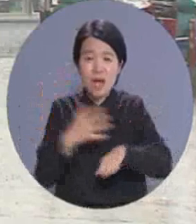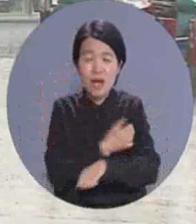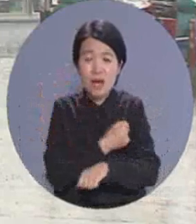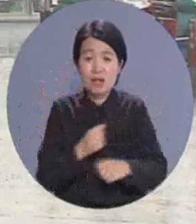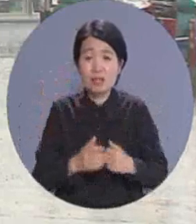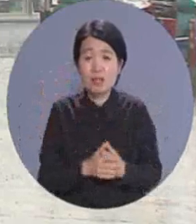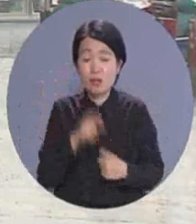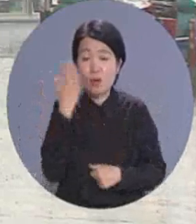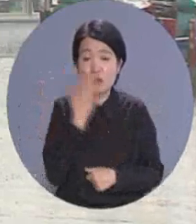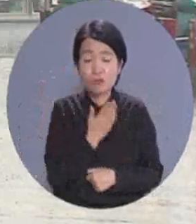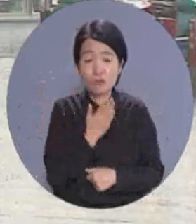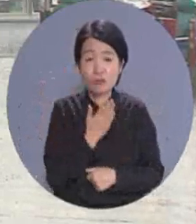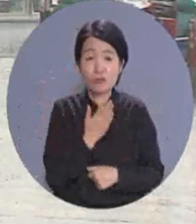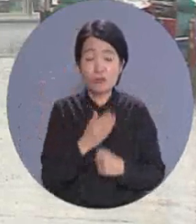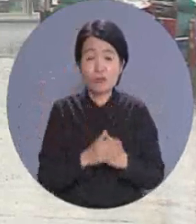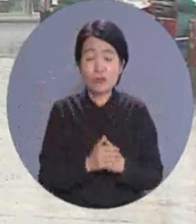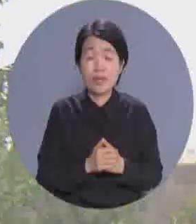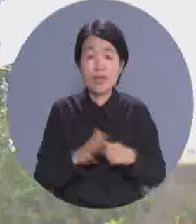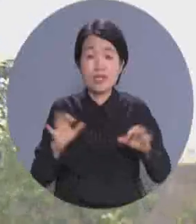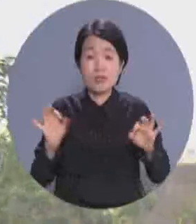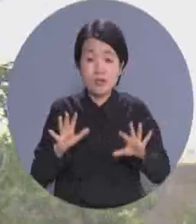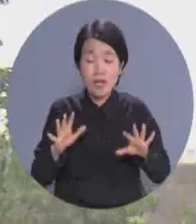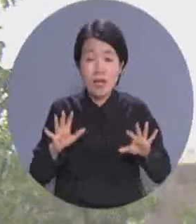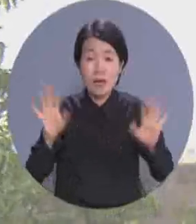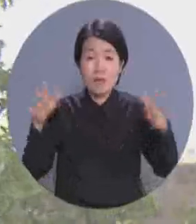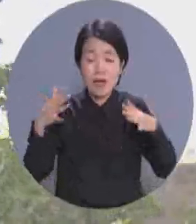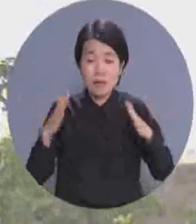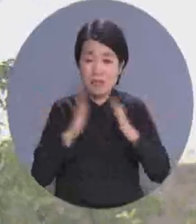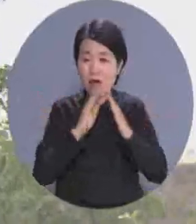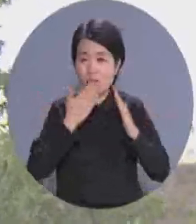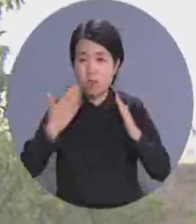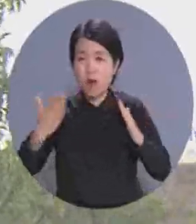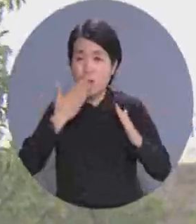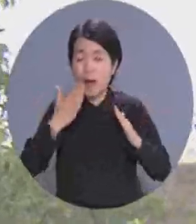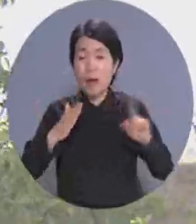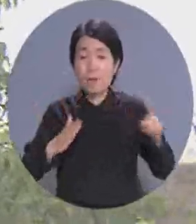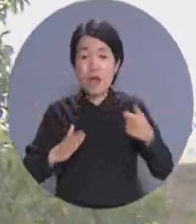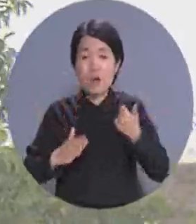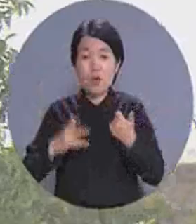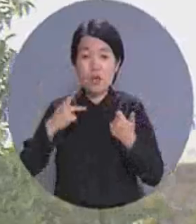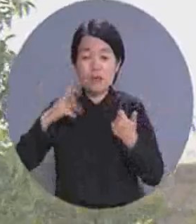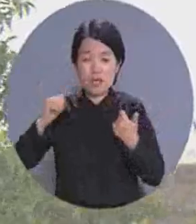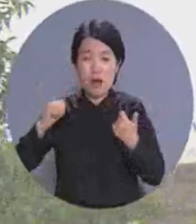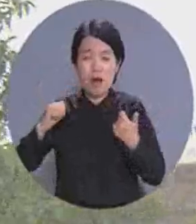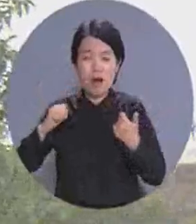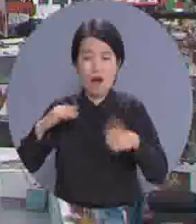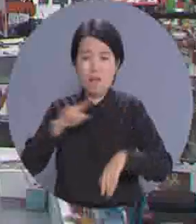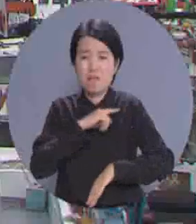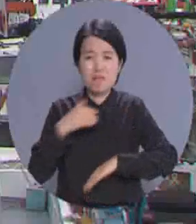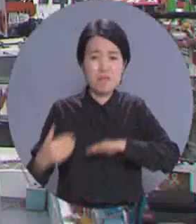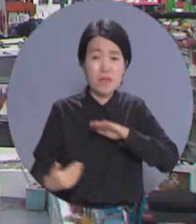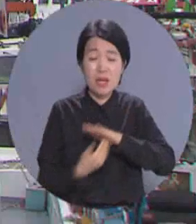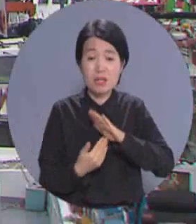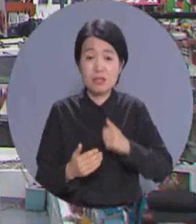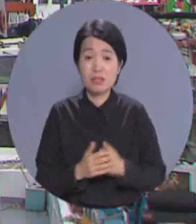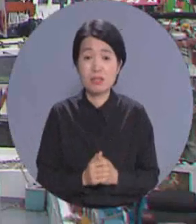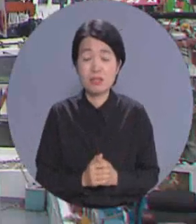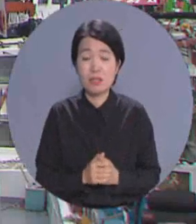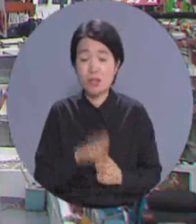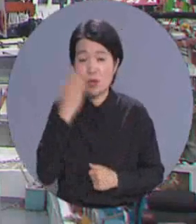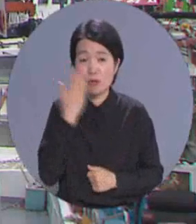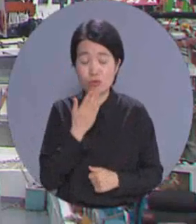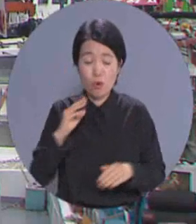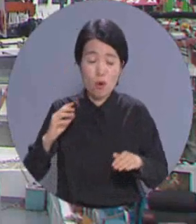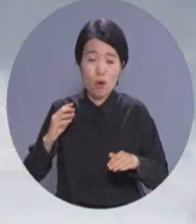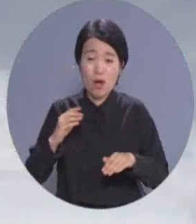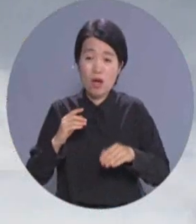불며 여수 간요함에 최대 순간 풍속은 지붕을 날릴 수 있는 시속 105km를 기록했습니다 태풍이 여수